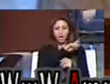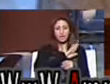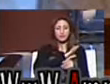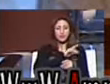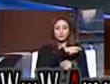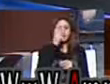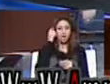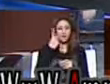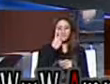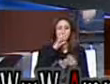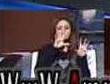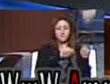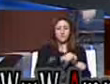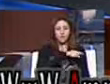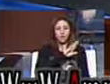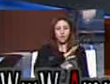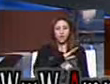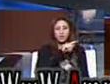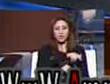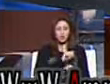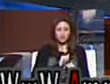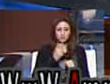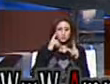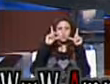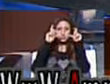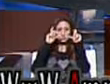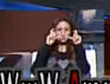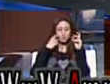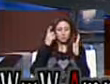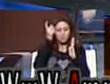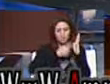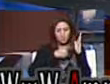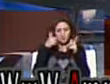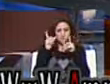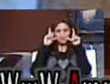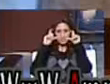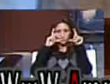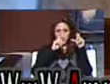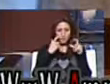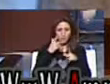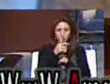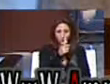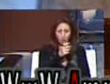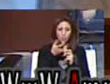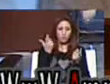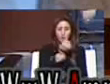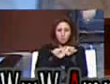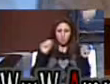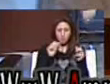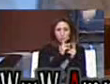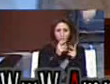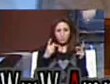العملية، لكن اعتقد ان الجيش حتى نزل وبالصور الكميات اللي تم ضبطها والاسلحة اللي تم ضبطها